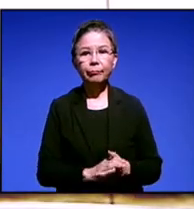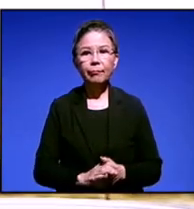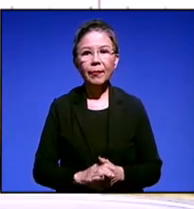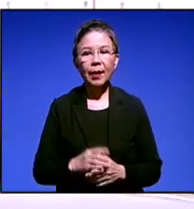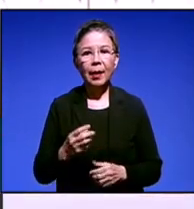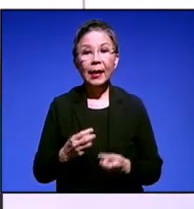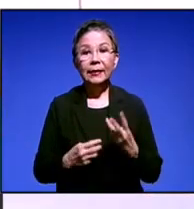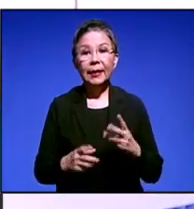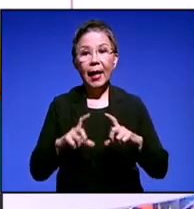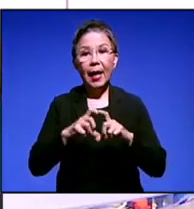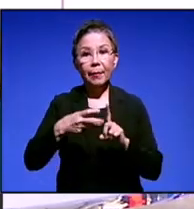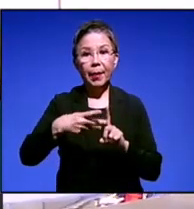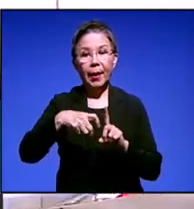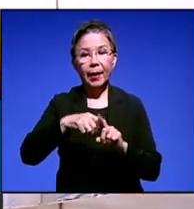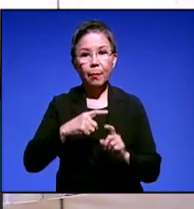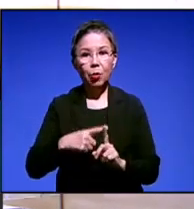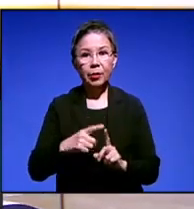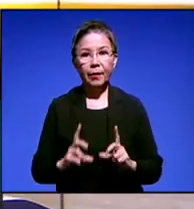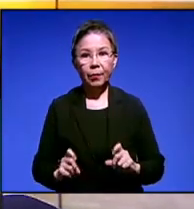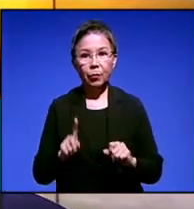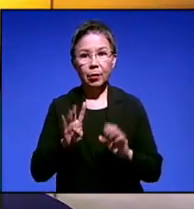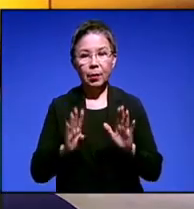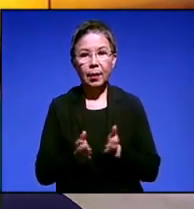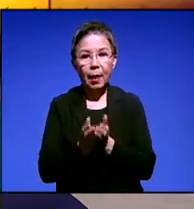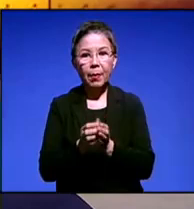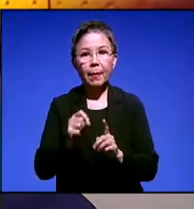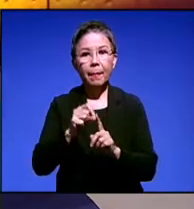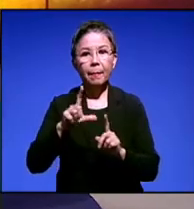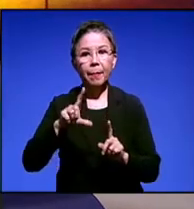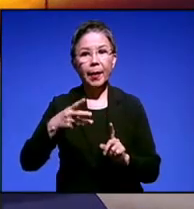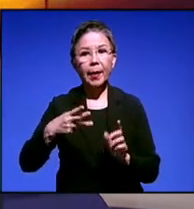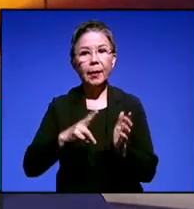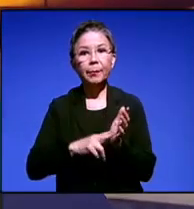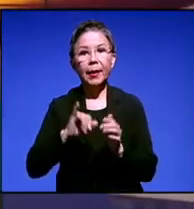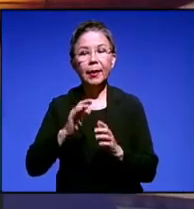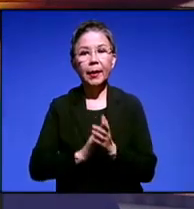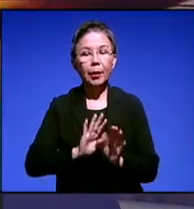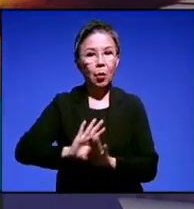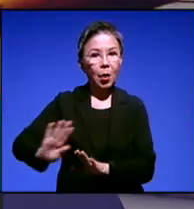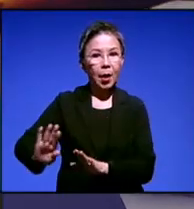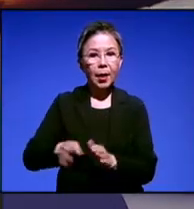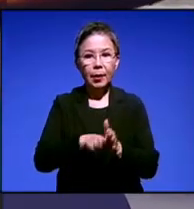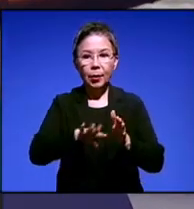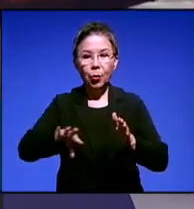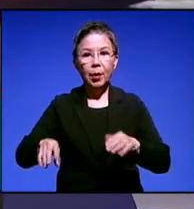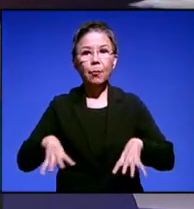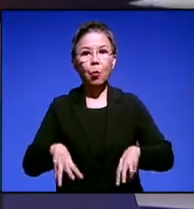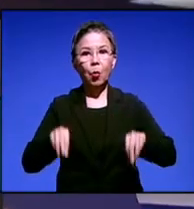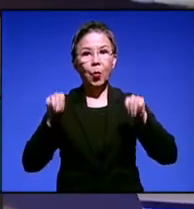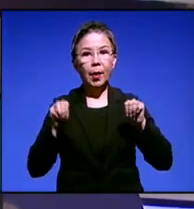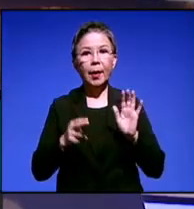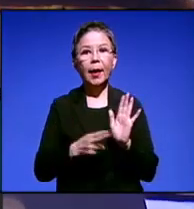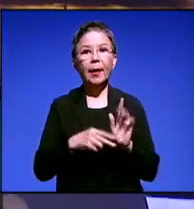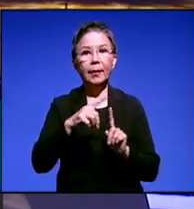Tiba 3 ABK positif COVID-19, kapal Pelni Lambelu ditolak berlabuh di Pelabuhan Lorensai Maumere, Nusa